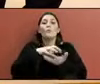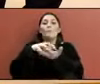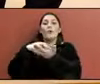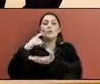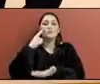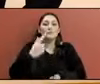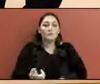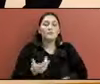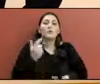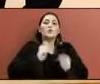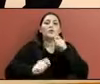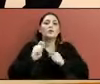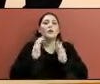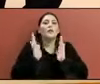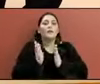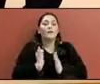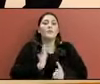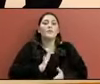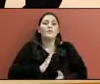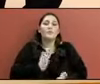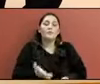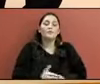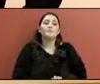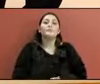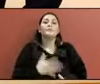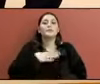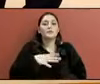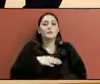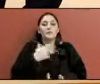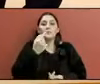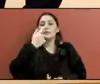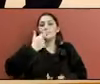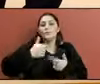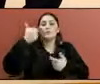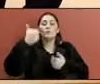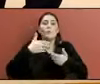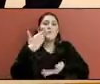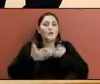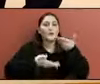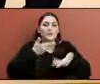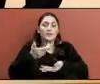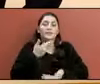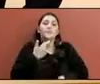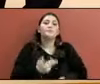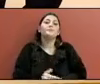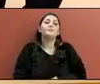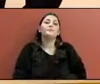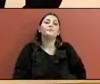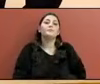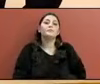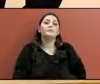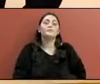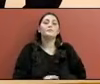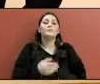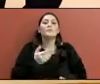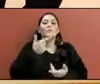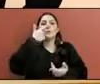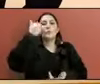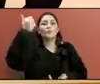çalışmalarımıza devam ediyoruz. İsterseniz müdürlüğümüzden biraz bahsedeyim. Tabii, tabii. Müdürlüğümüzde yaklaşık